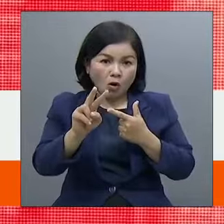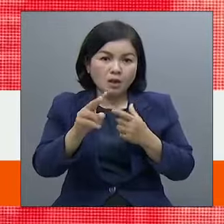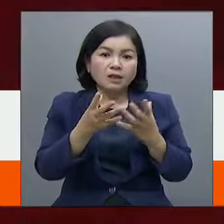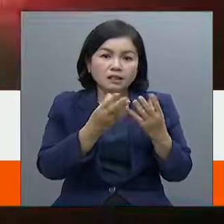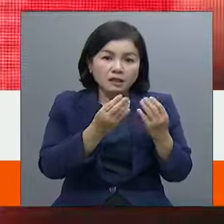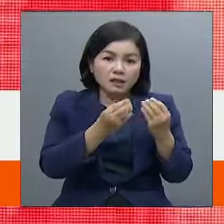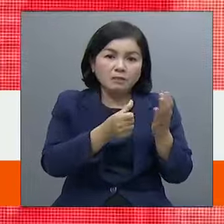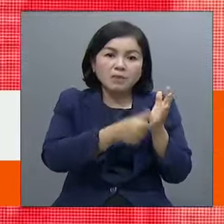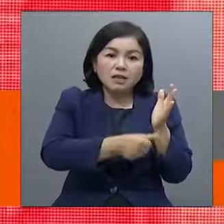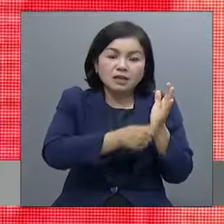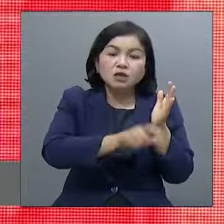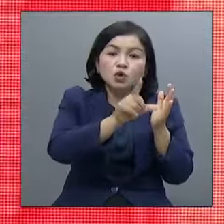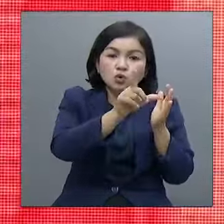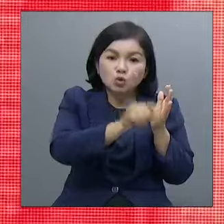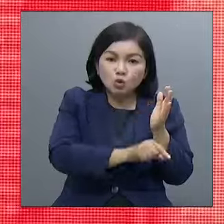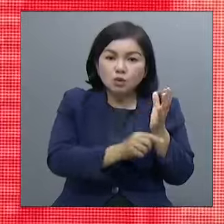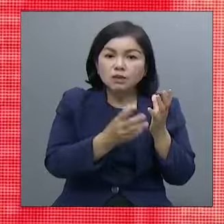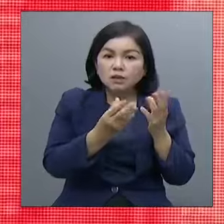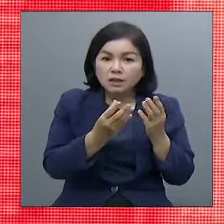และสิ่งปลูกสร้าง